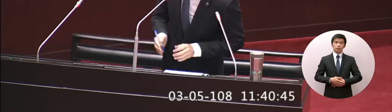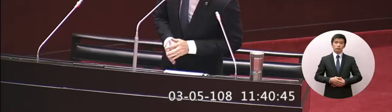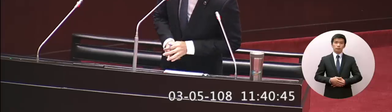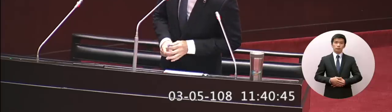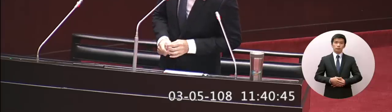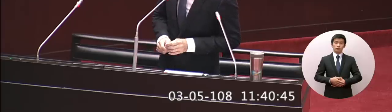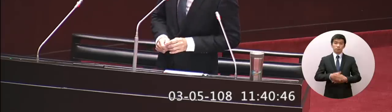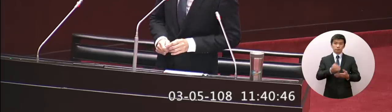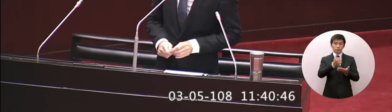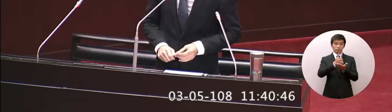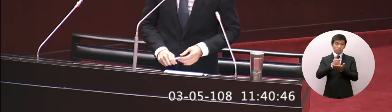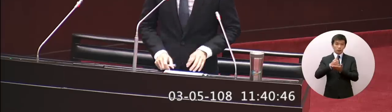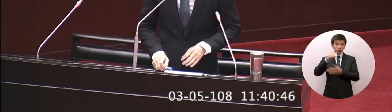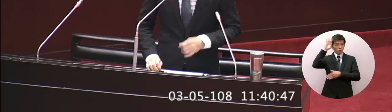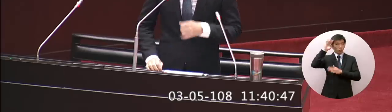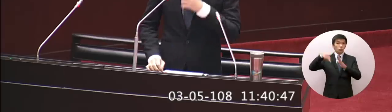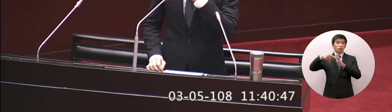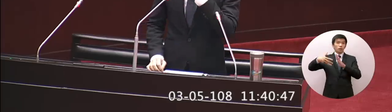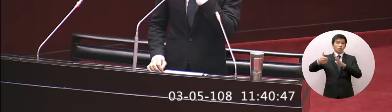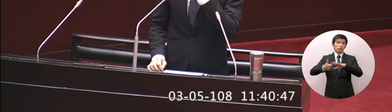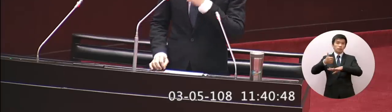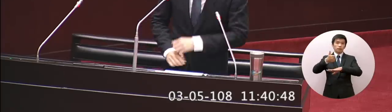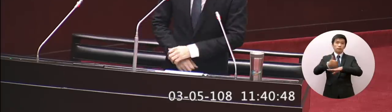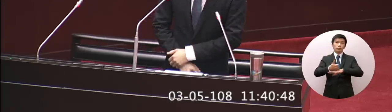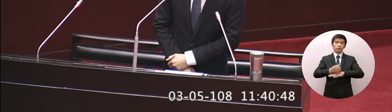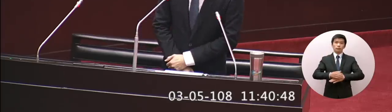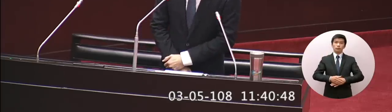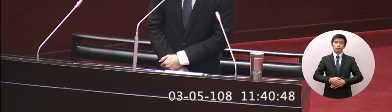好，我们请院长。 哎，请苏院长。